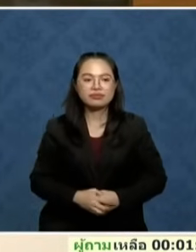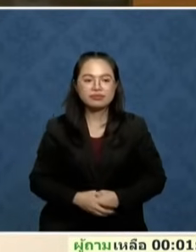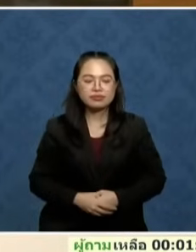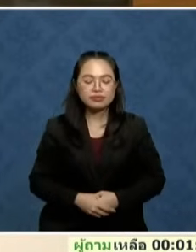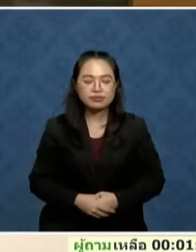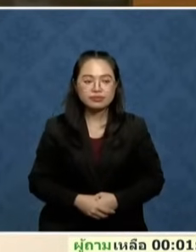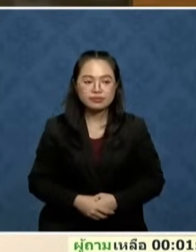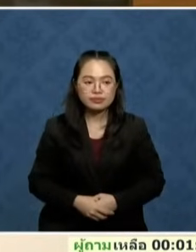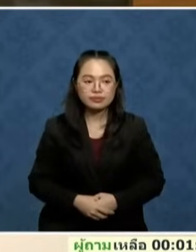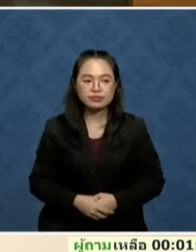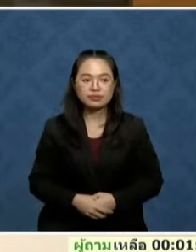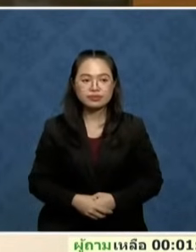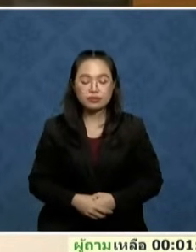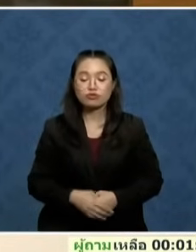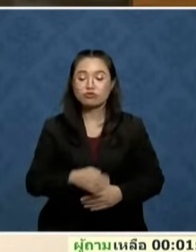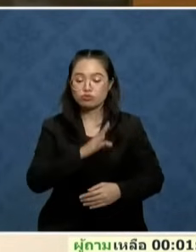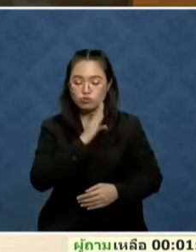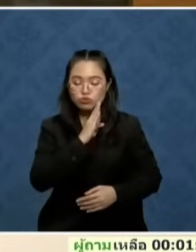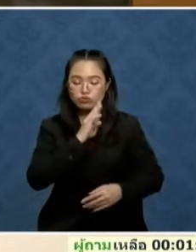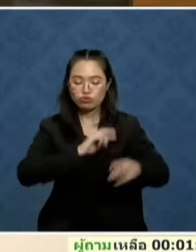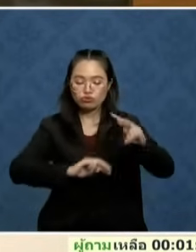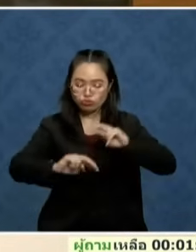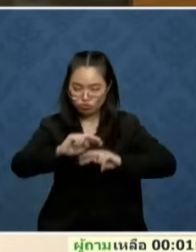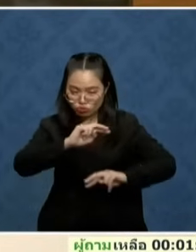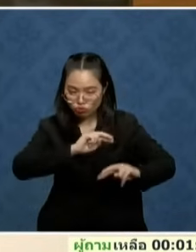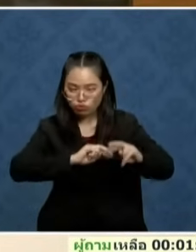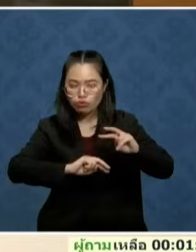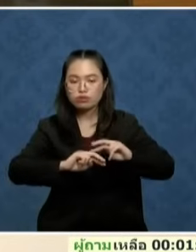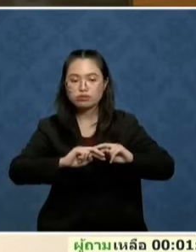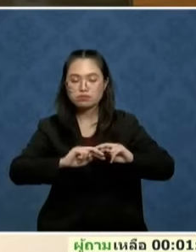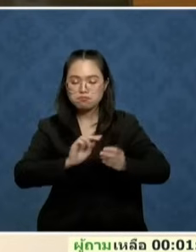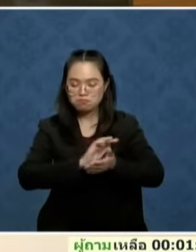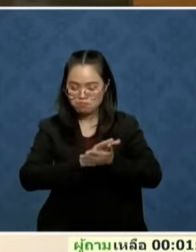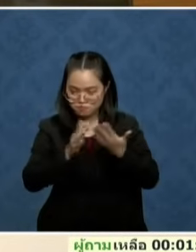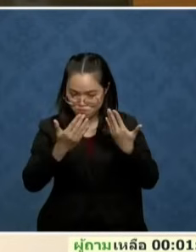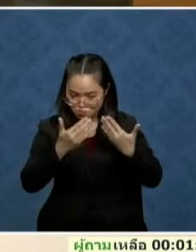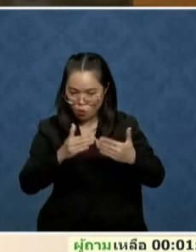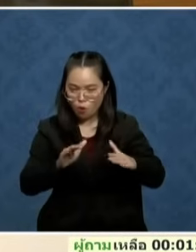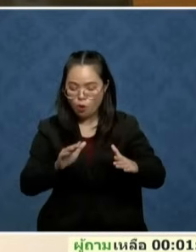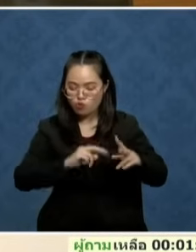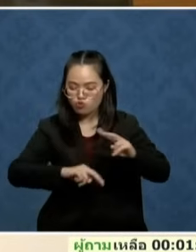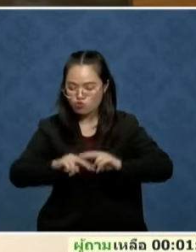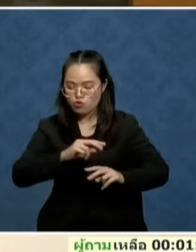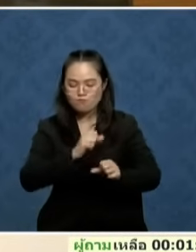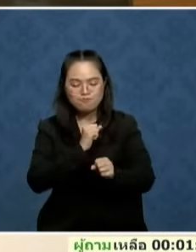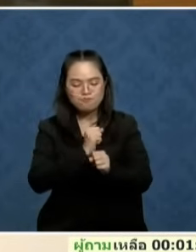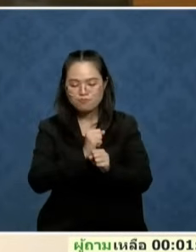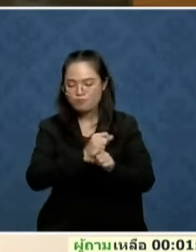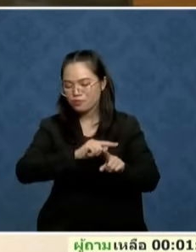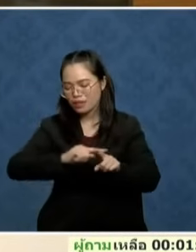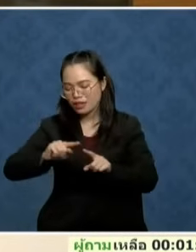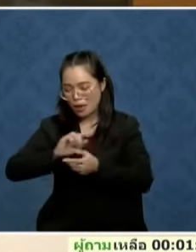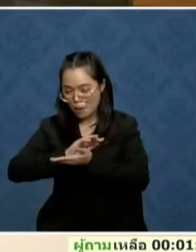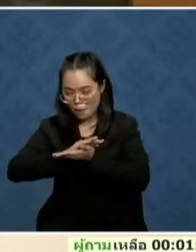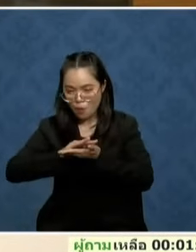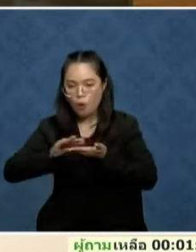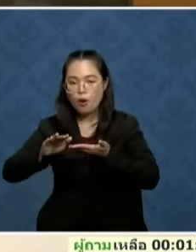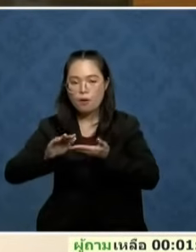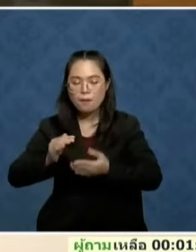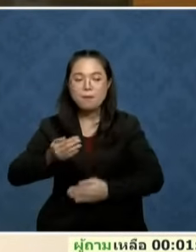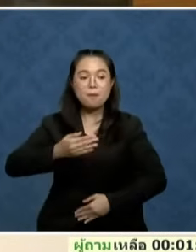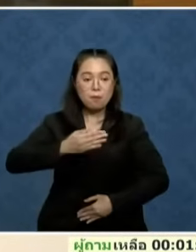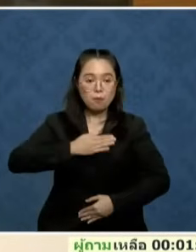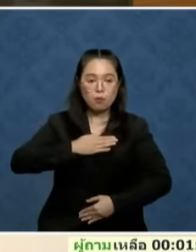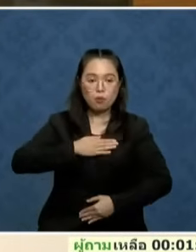และเมื่อมีการตรวจสอบเรียบร้อยแล้วนะครับผมขอเรียนว่าจะ